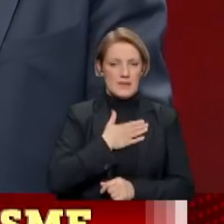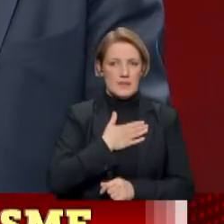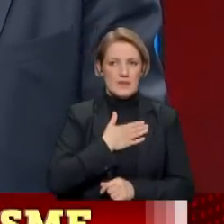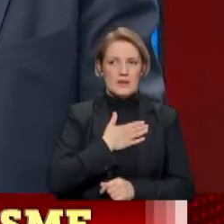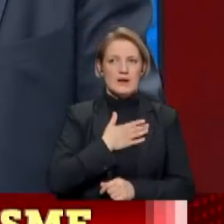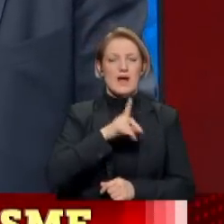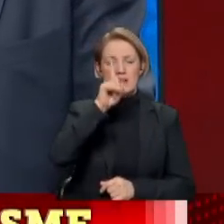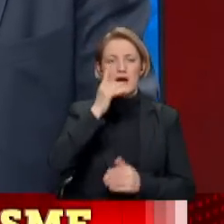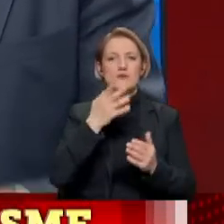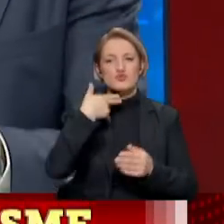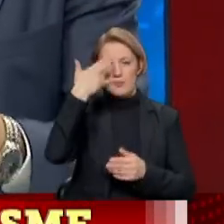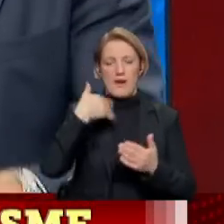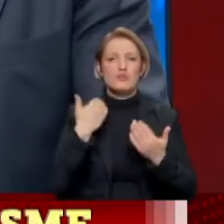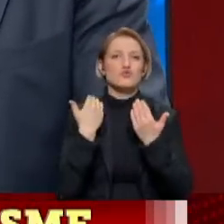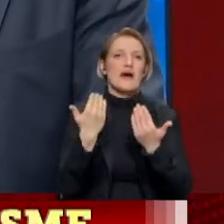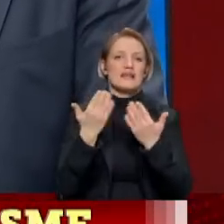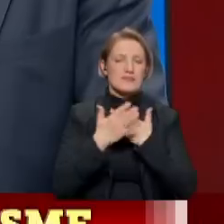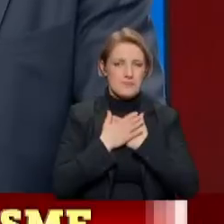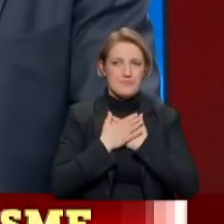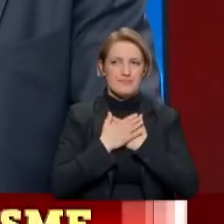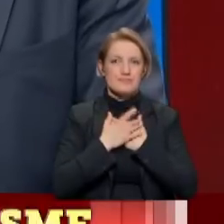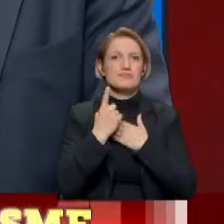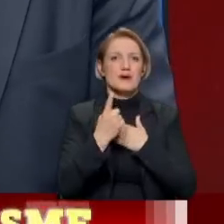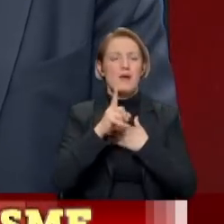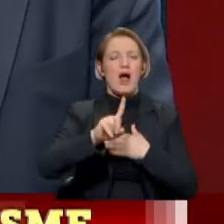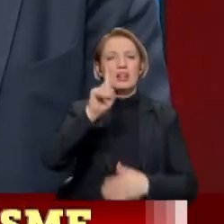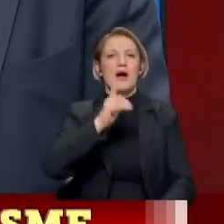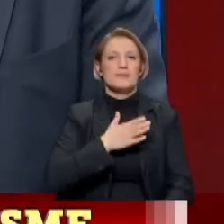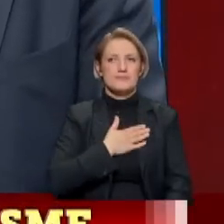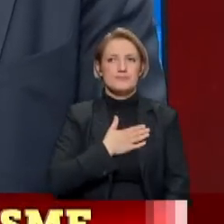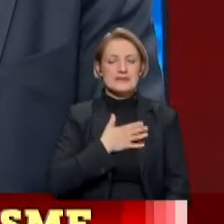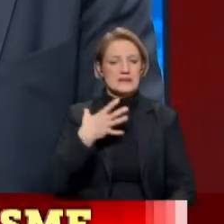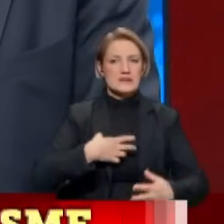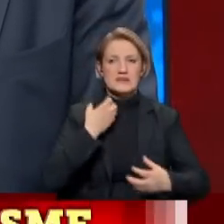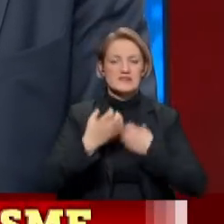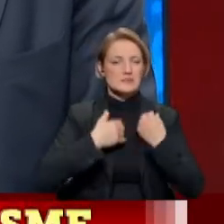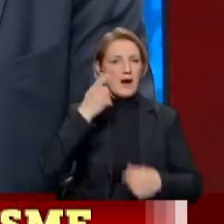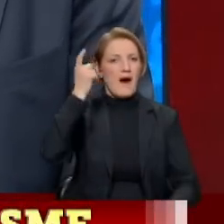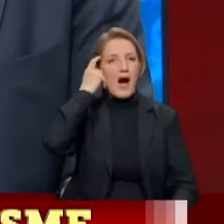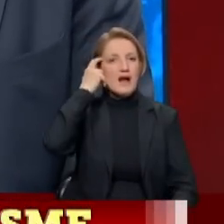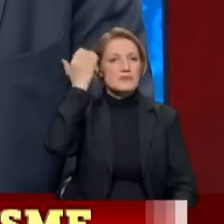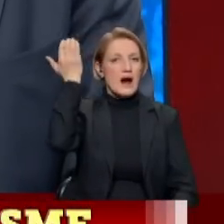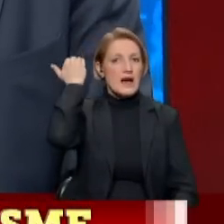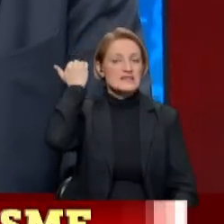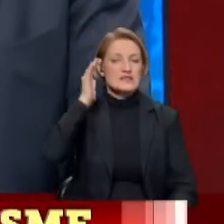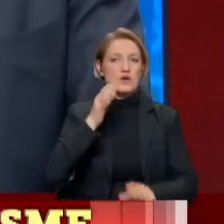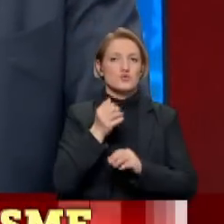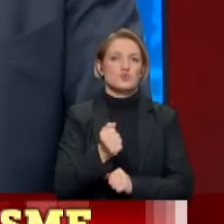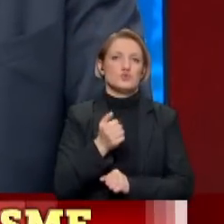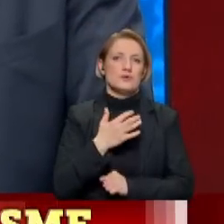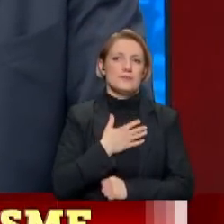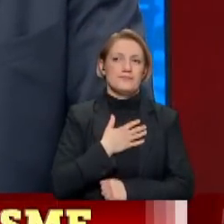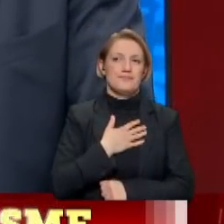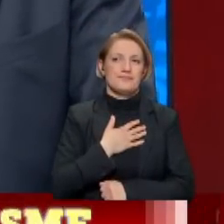cuma Allah'a bir dua ederim. Yani çok dua ederiz de biri de şudur. Allah'ım hırsımı aklımın arkasında tut diye her cuma